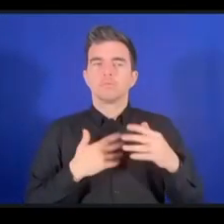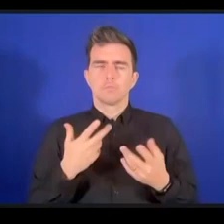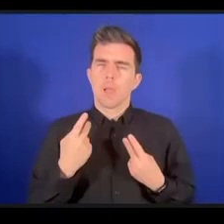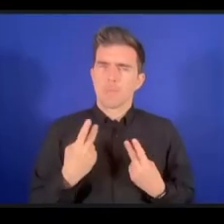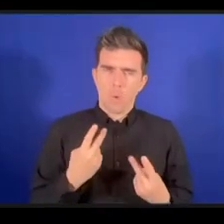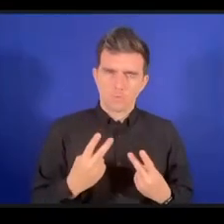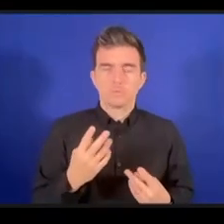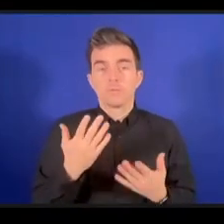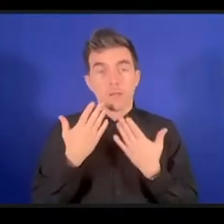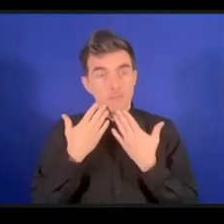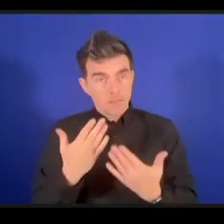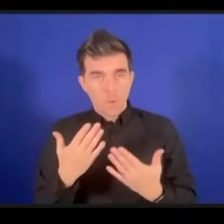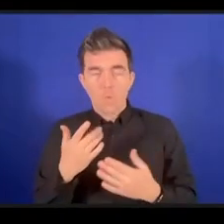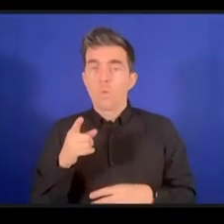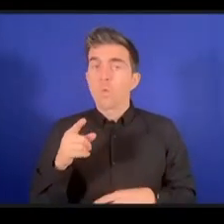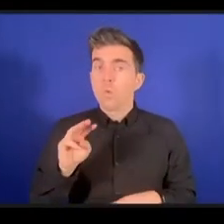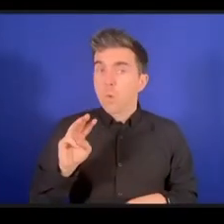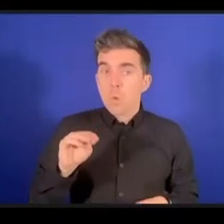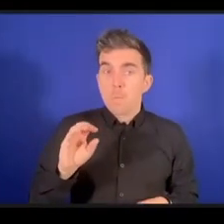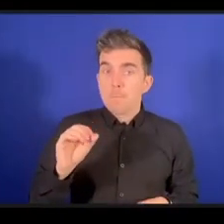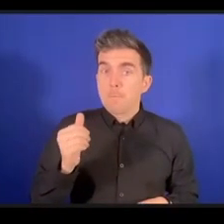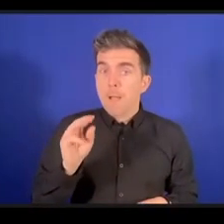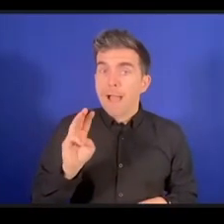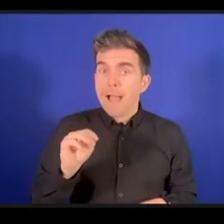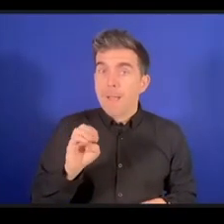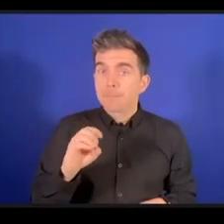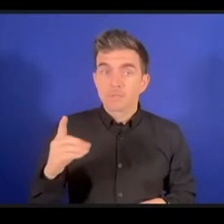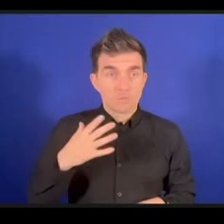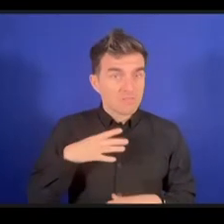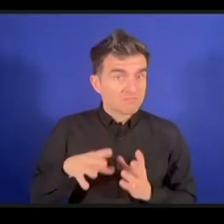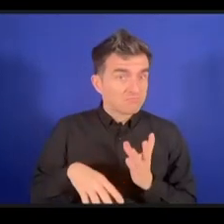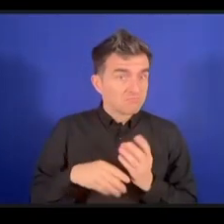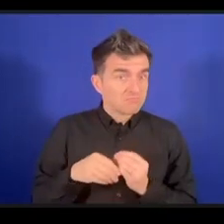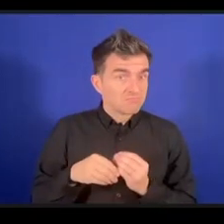准，是的，很快的补充一下。